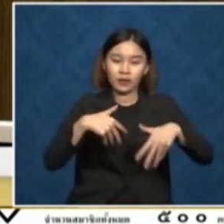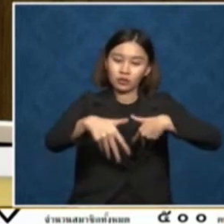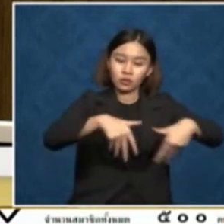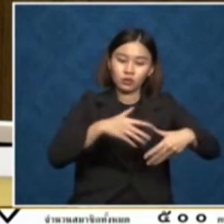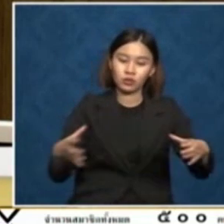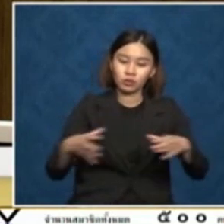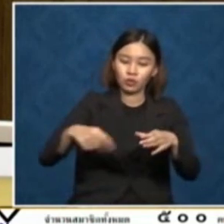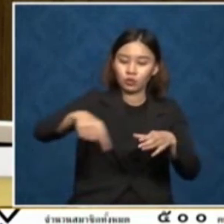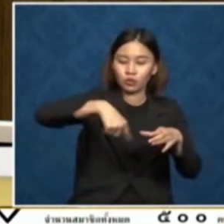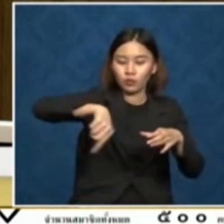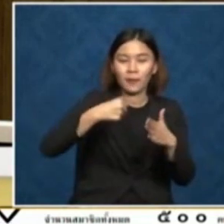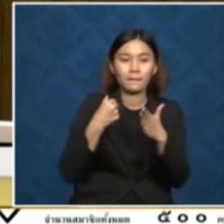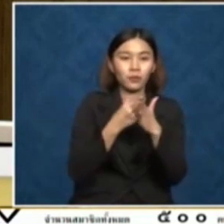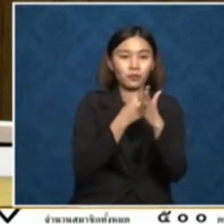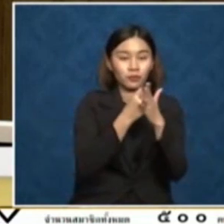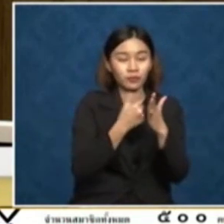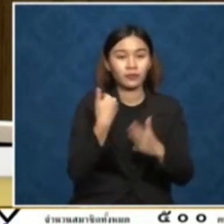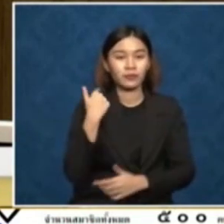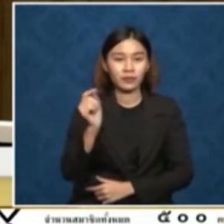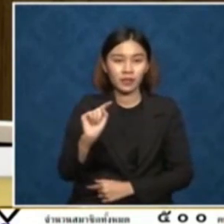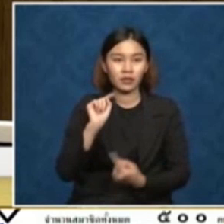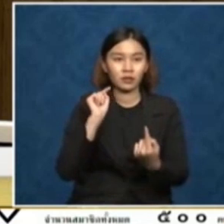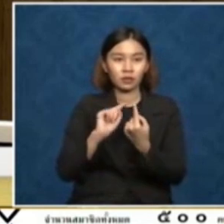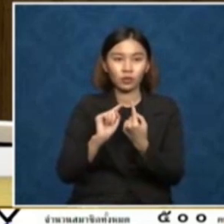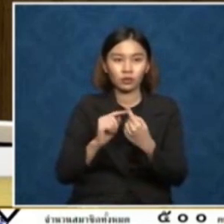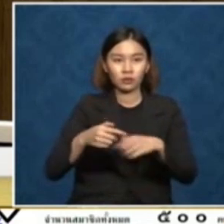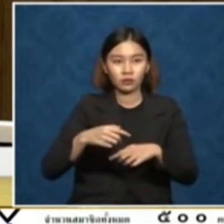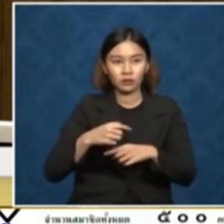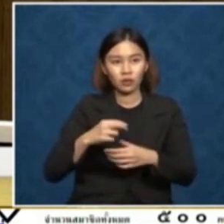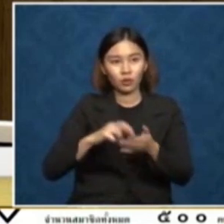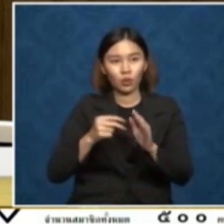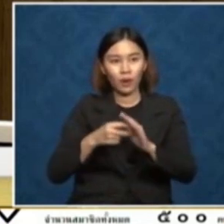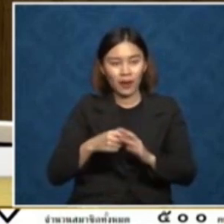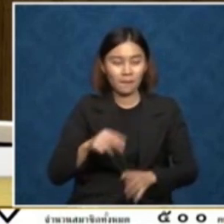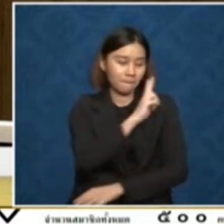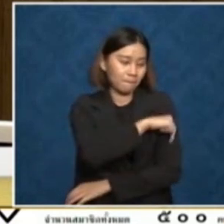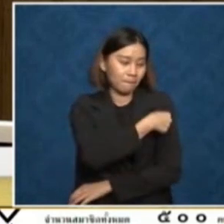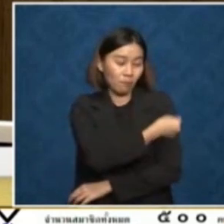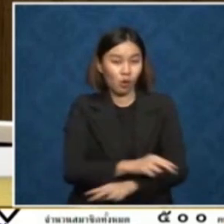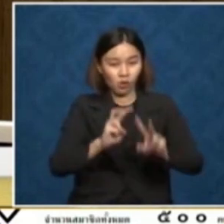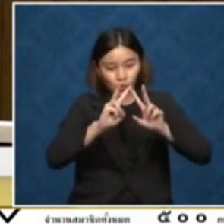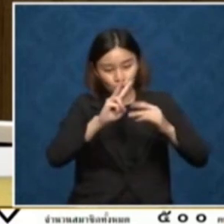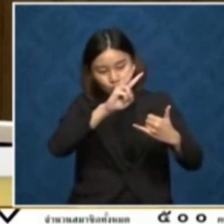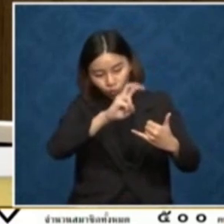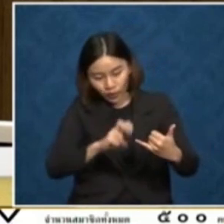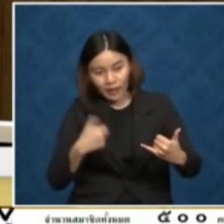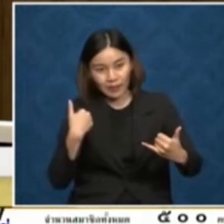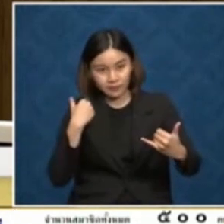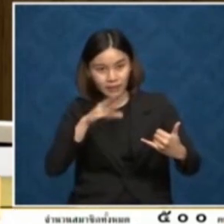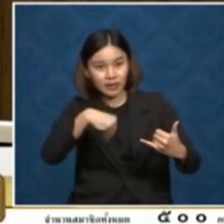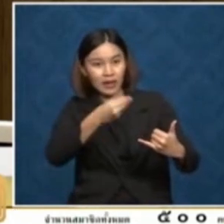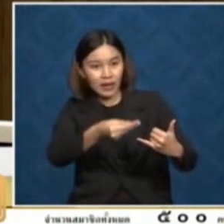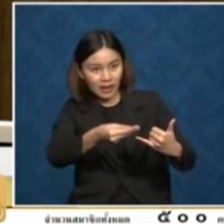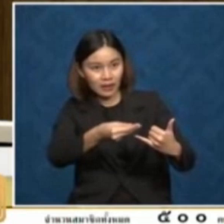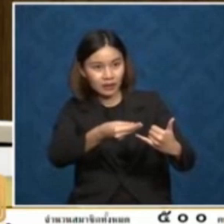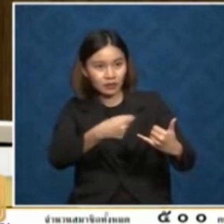ที่ชุมชนกลุ่มอินเตอร์เซ็กได้ต่อสู้ก็คือการผ่าตัดยืนยันโดยแพทย์เลือกเพศ